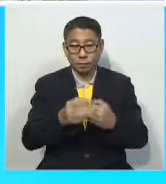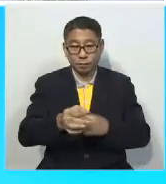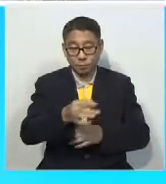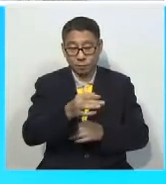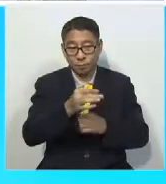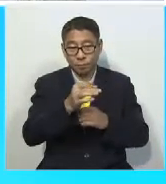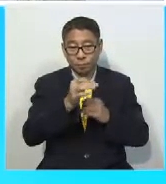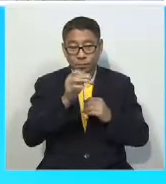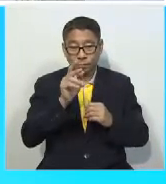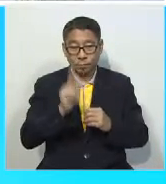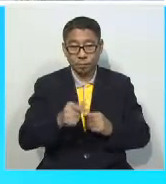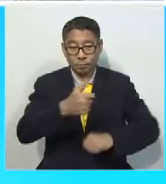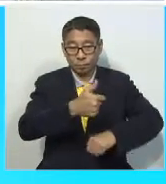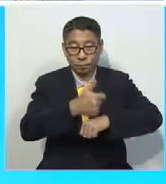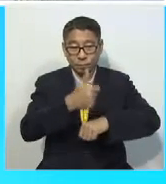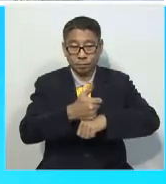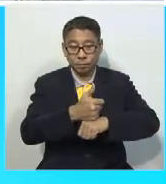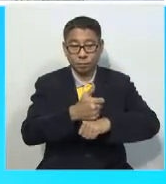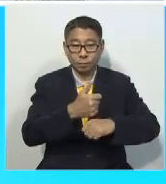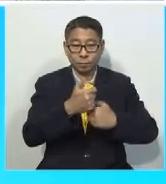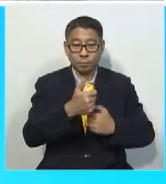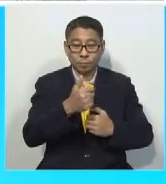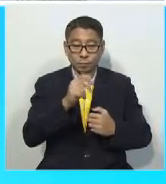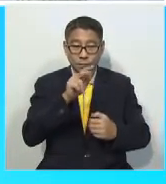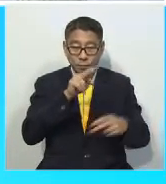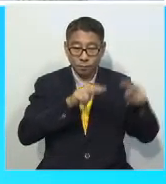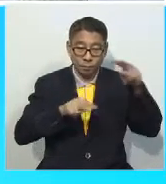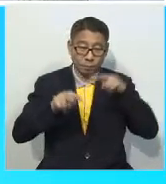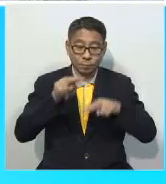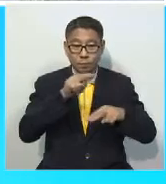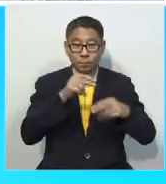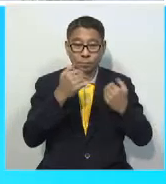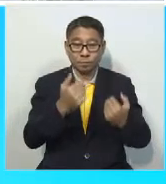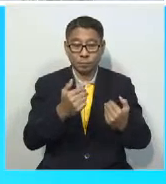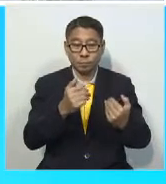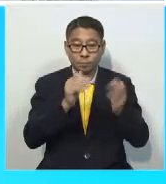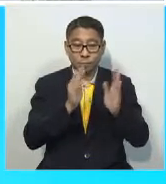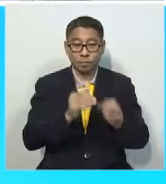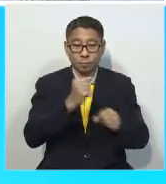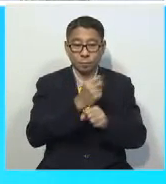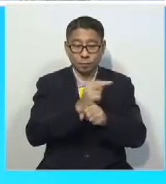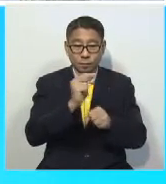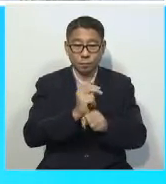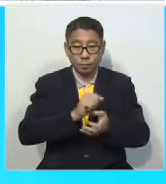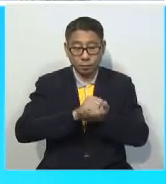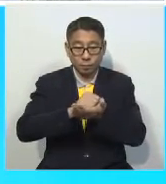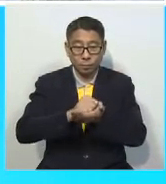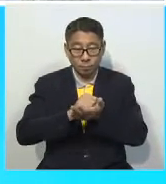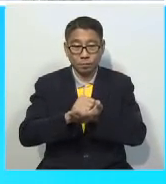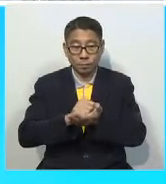มือนกับผู้บริหารระดับสูงเป็นเหมือนกับผู้ที่จะทำหน้าที่อำนวย